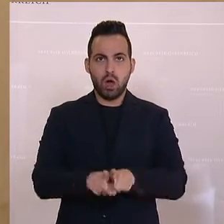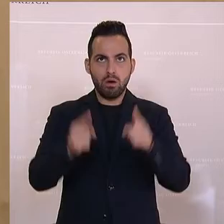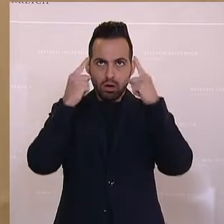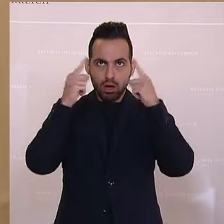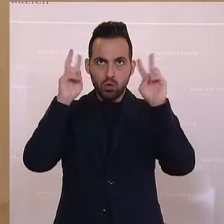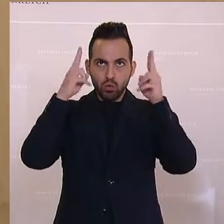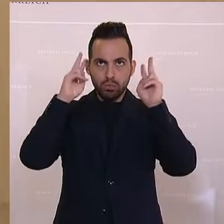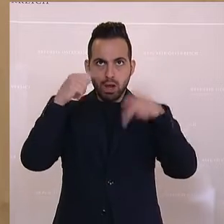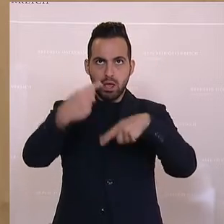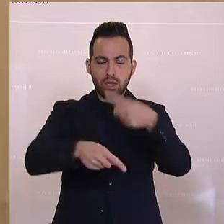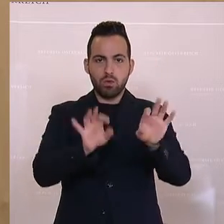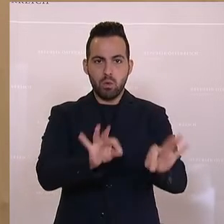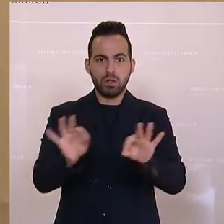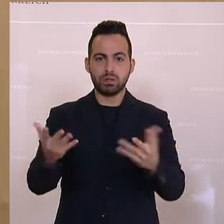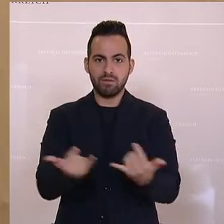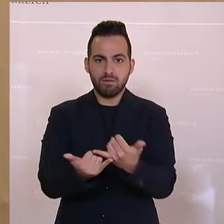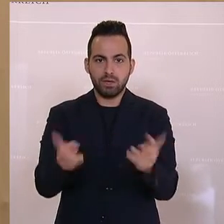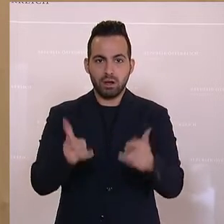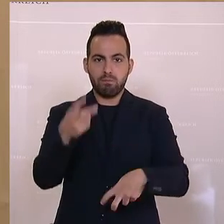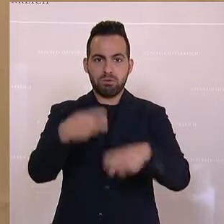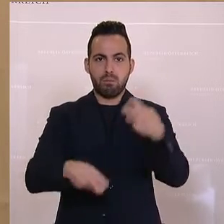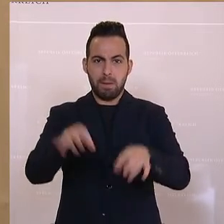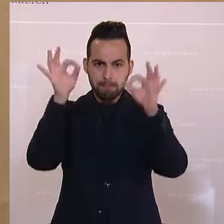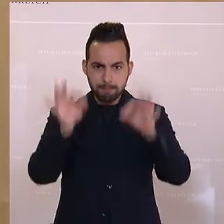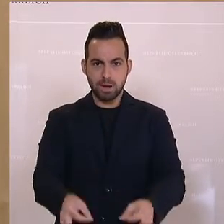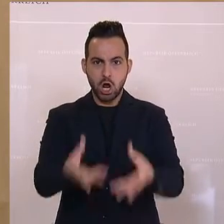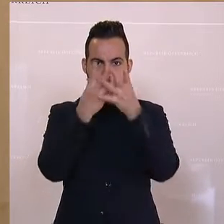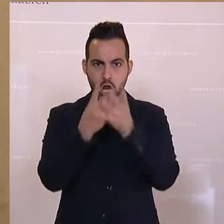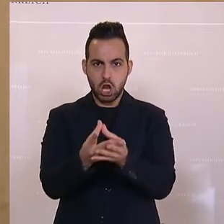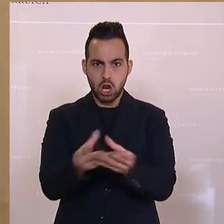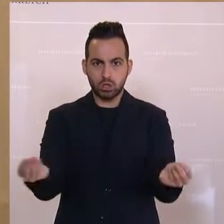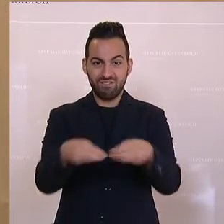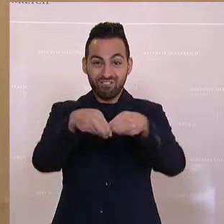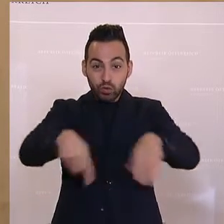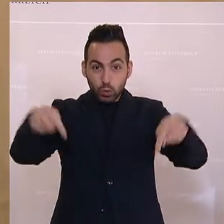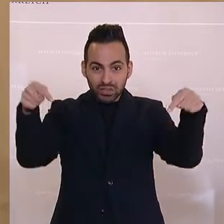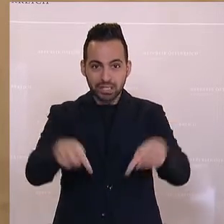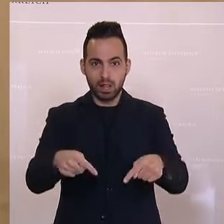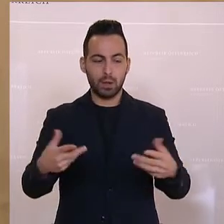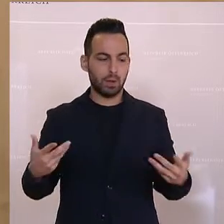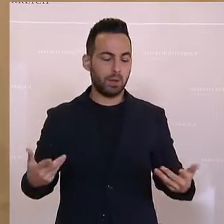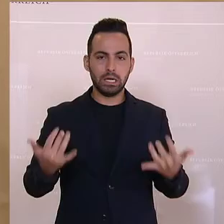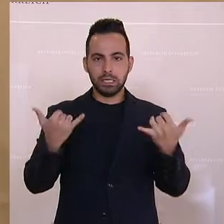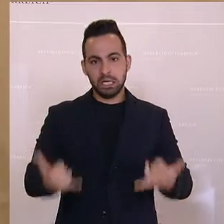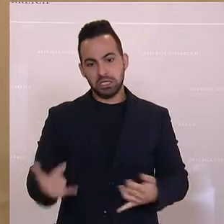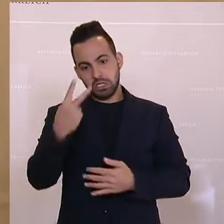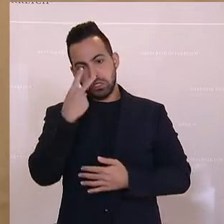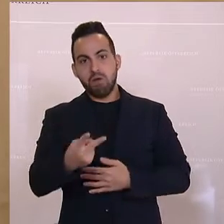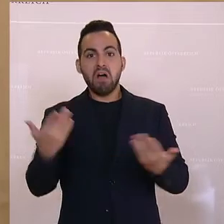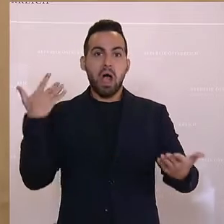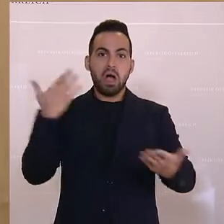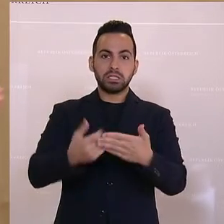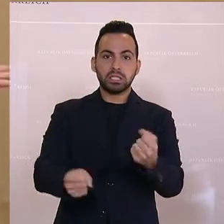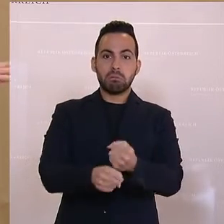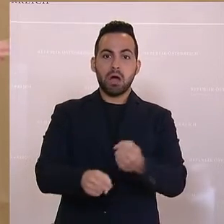anfängt, nachzudenken, wie man das Problem tatsächlich auch an der Wurzel packen kann. Und dann schaut man sich an, was haben Sie